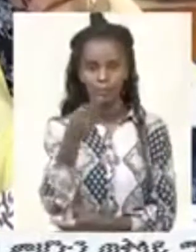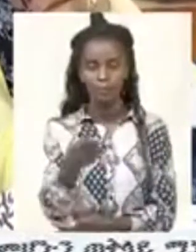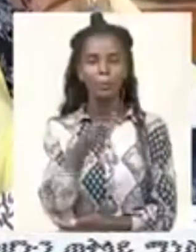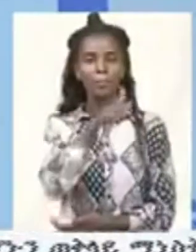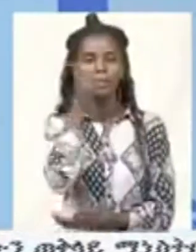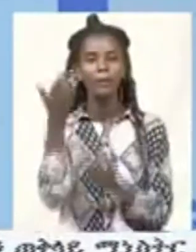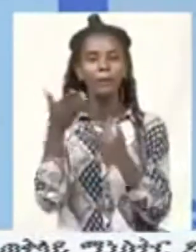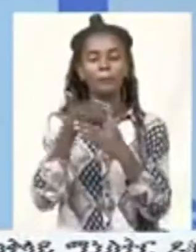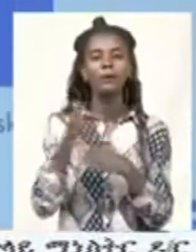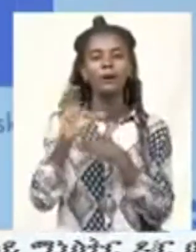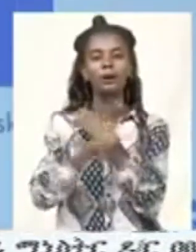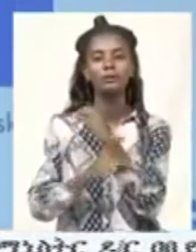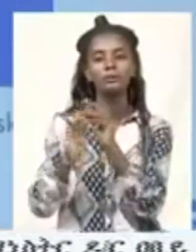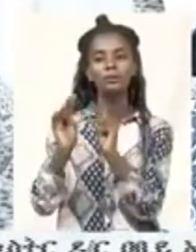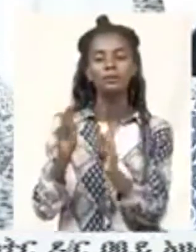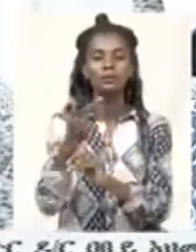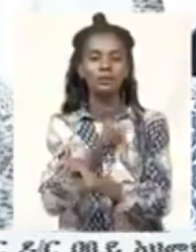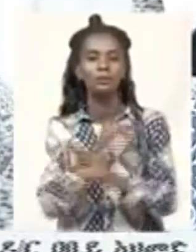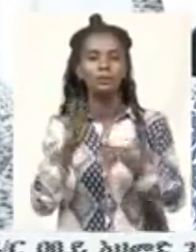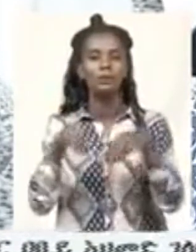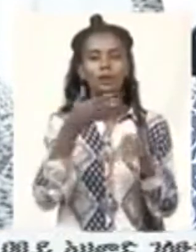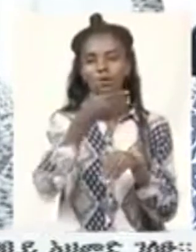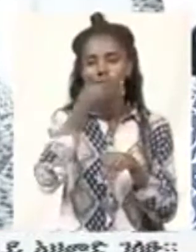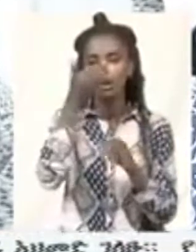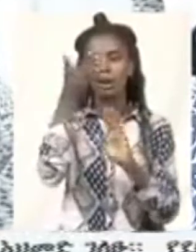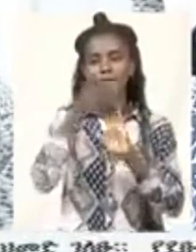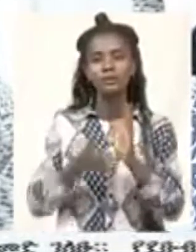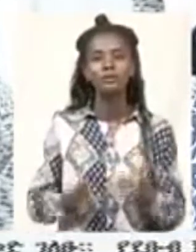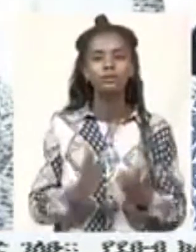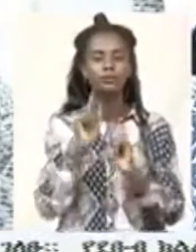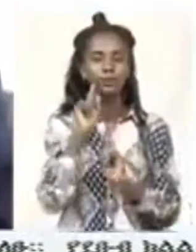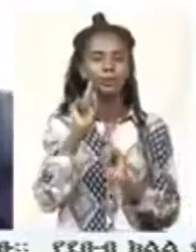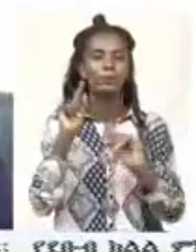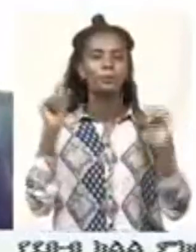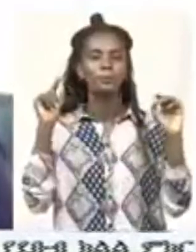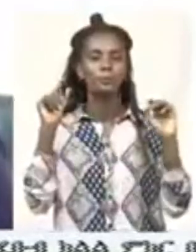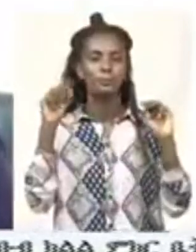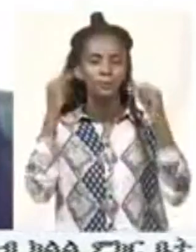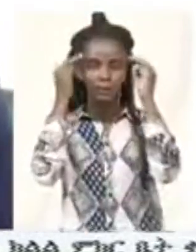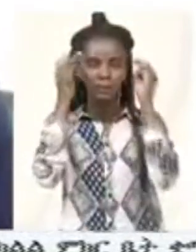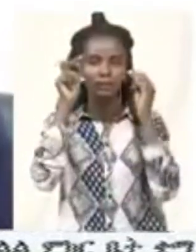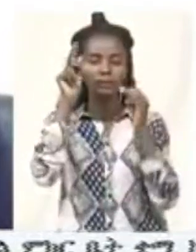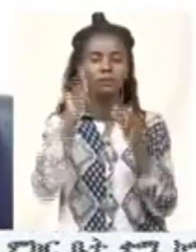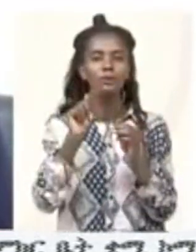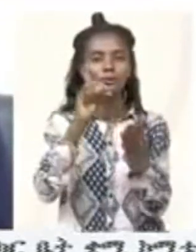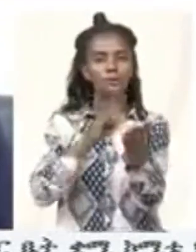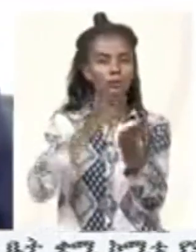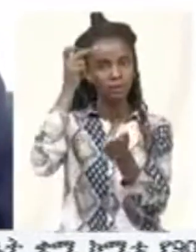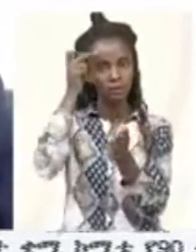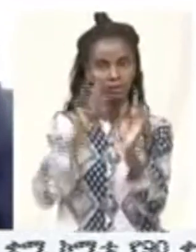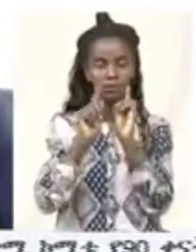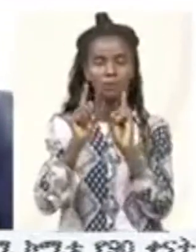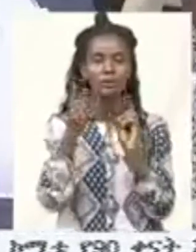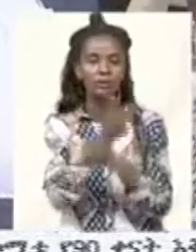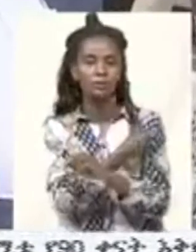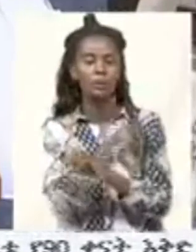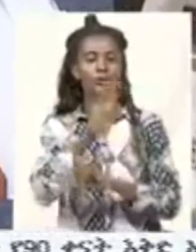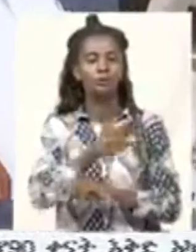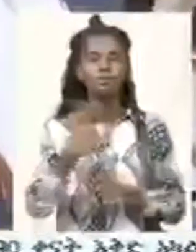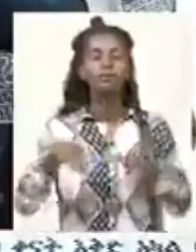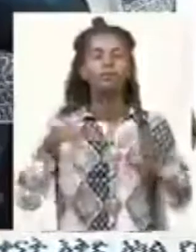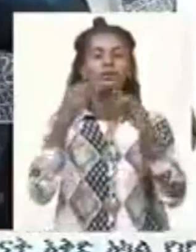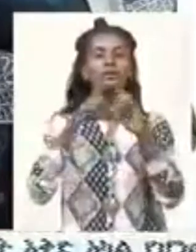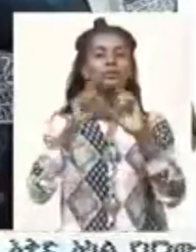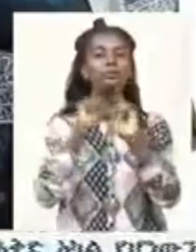በኩል እንደ ሀገር በመደበኛ የክትባት አሰጣጥ የተሻለ አፈጻጸም መኖሩን ነው ሚኒስትር ዴኤታው ዶክተር ደረጀ የተናገሩት። ክትባት ለልጆቻችን የምንሰጠው